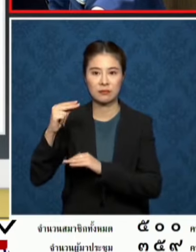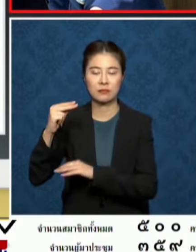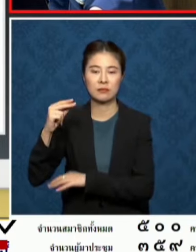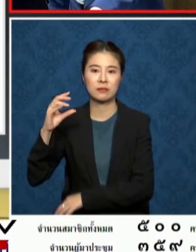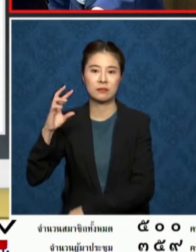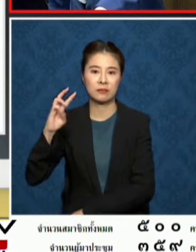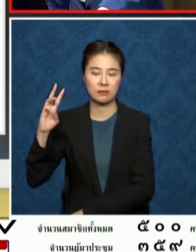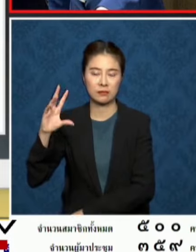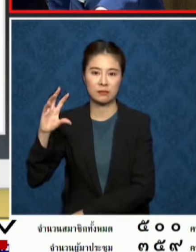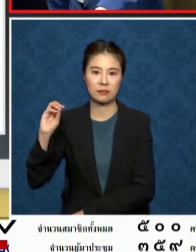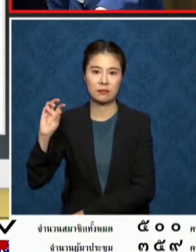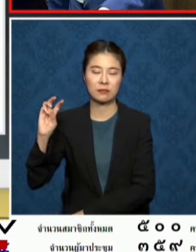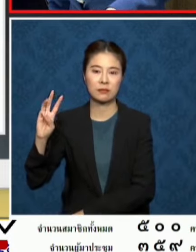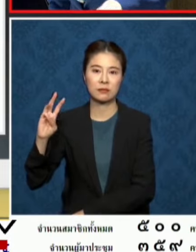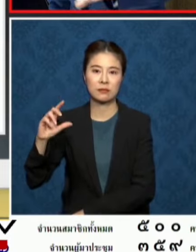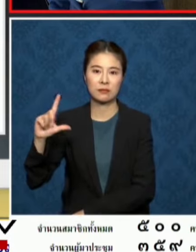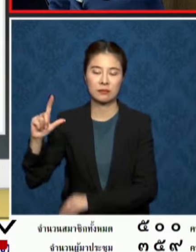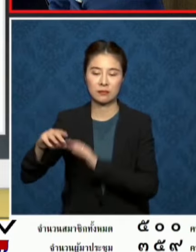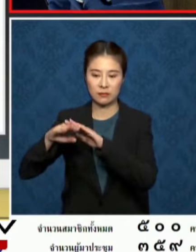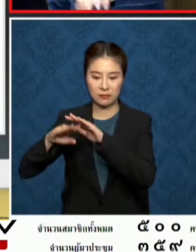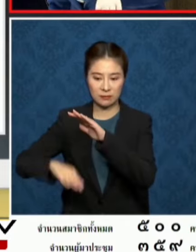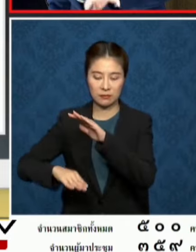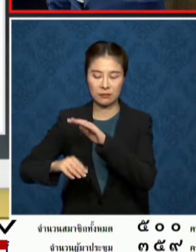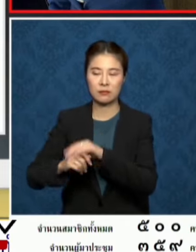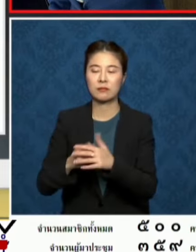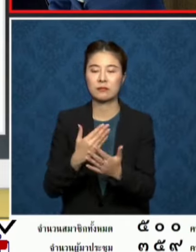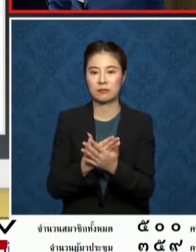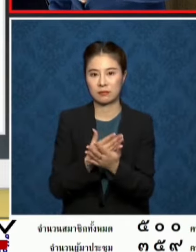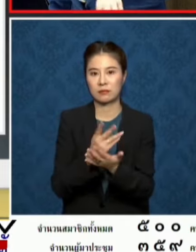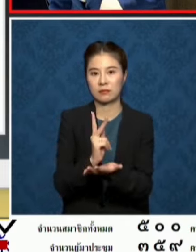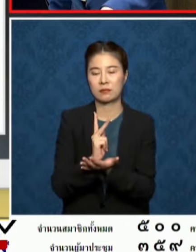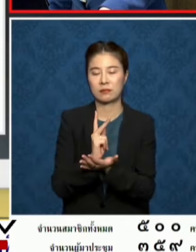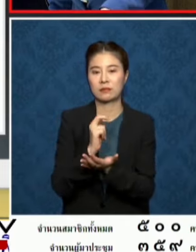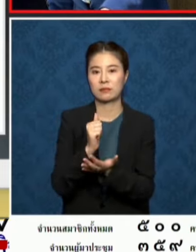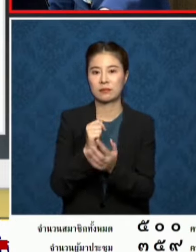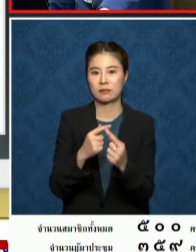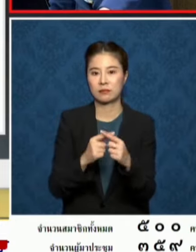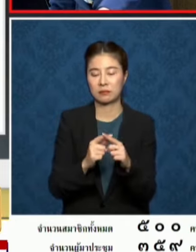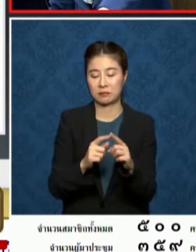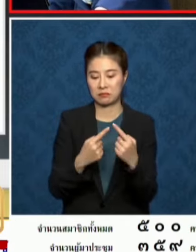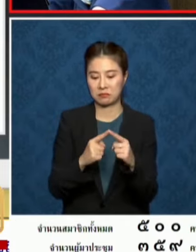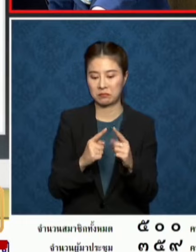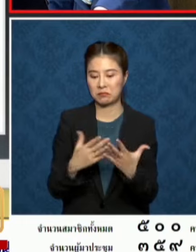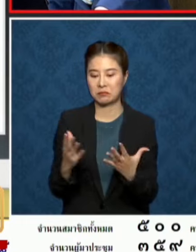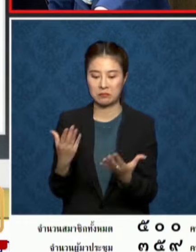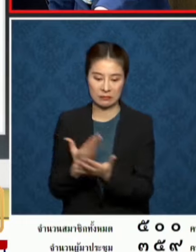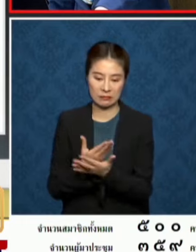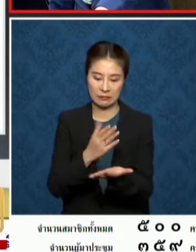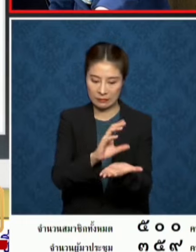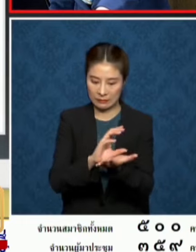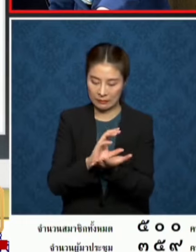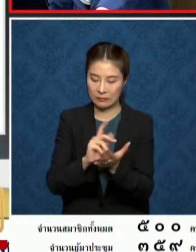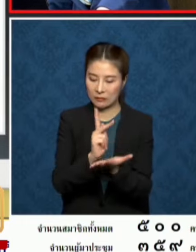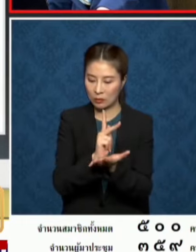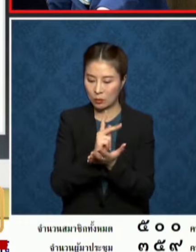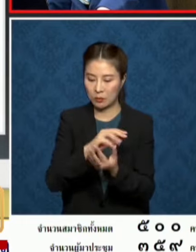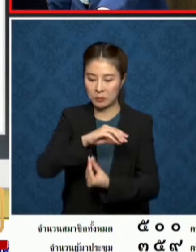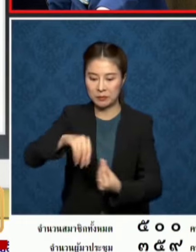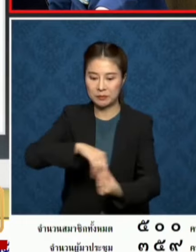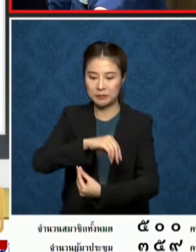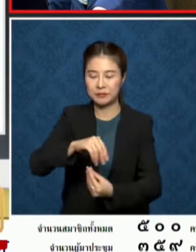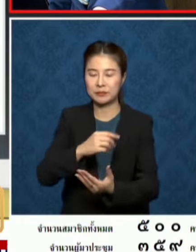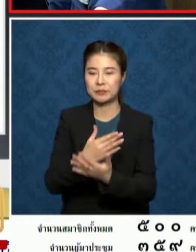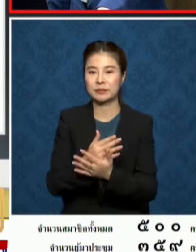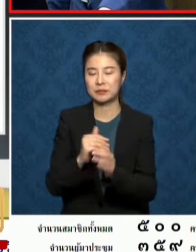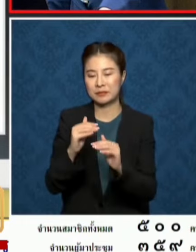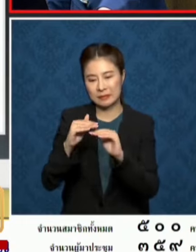796,656 ล้านบาทเท่านั้นเท่ากับว่าเรามีรูมมีช่องว่างที่จะกู้ชดเชยขาดดุลเพิ่มเติมได้เพียงแค่ไม่ถึง 100,000 ล้าน